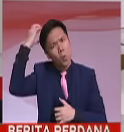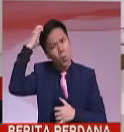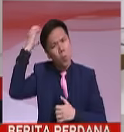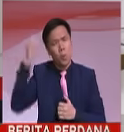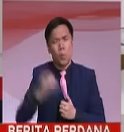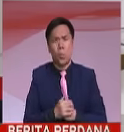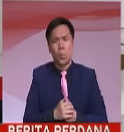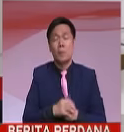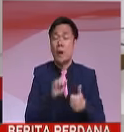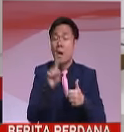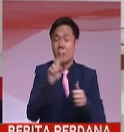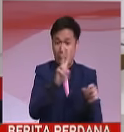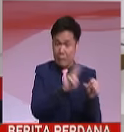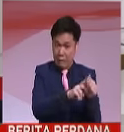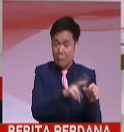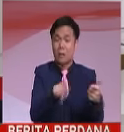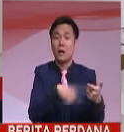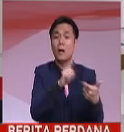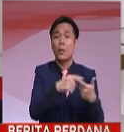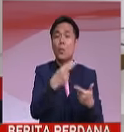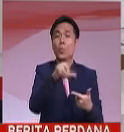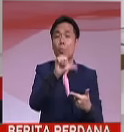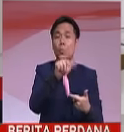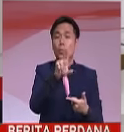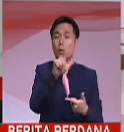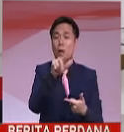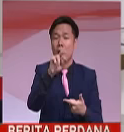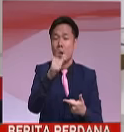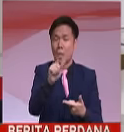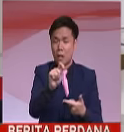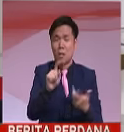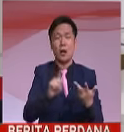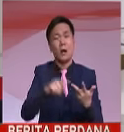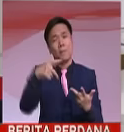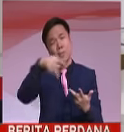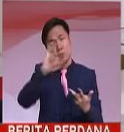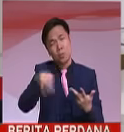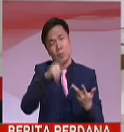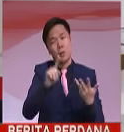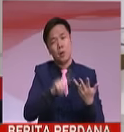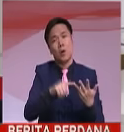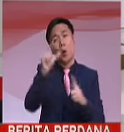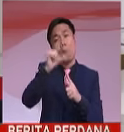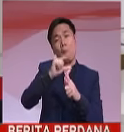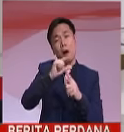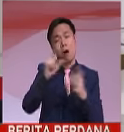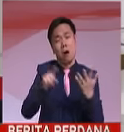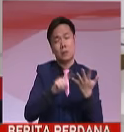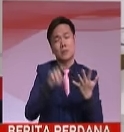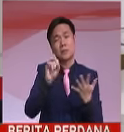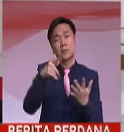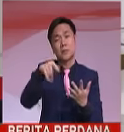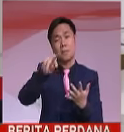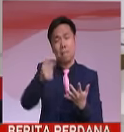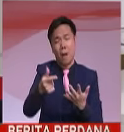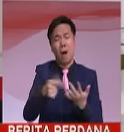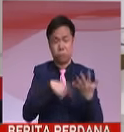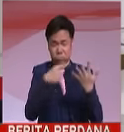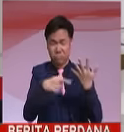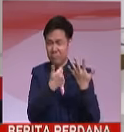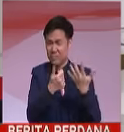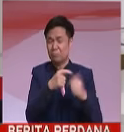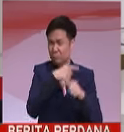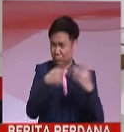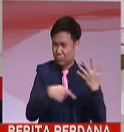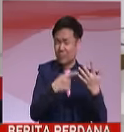yaitu Klang hulu langat Petaling Gombak Wali Langit dan spa berikutan